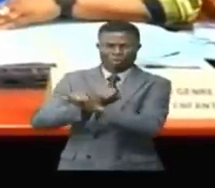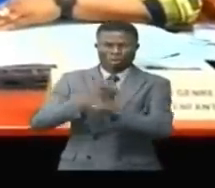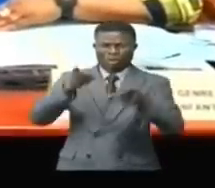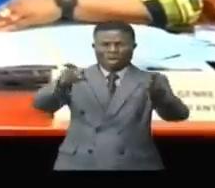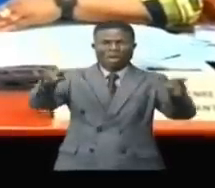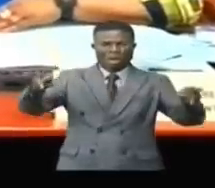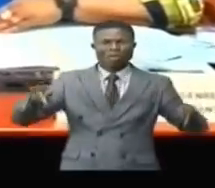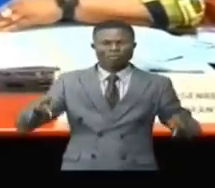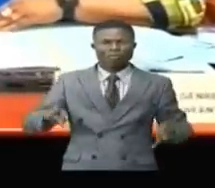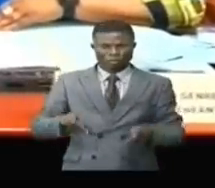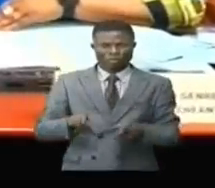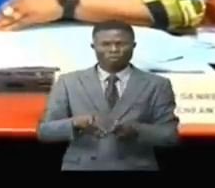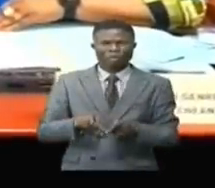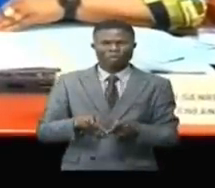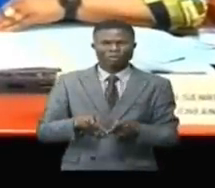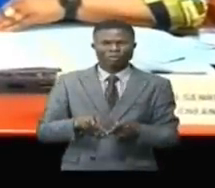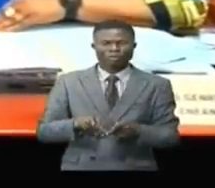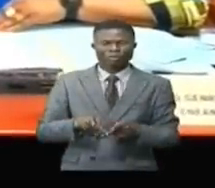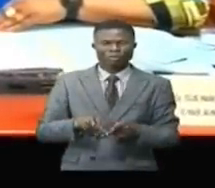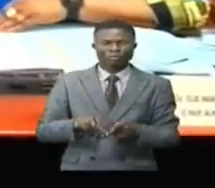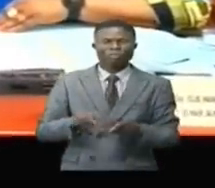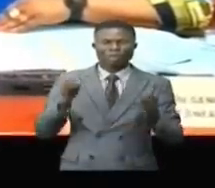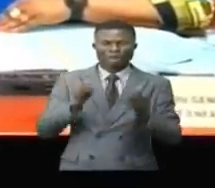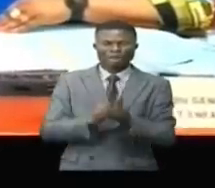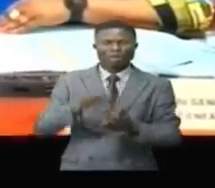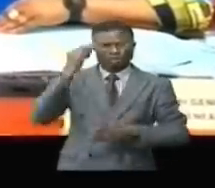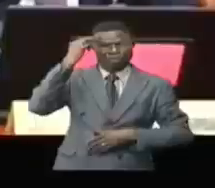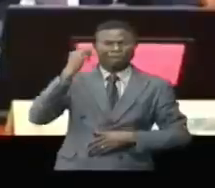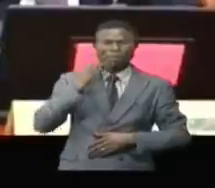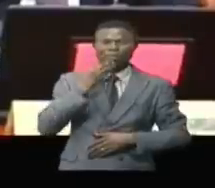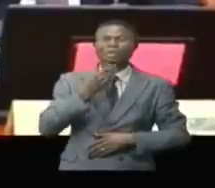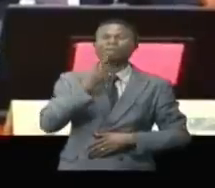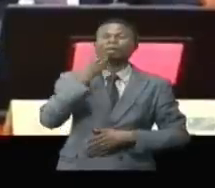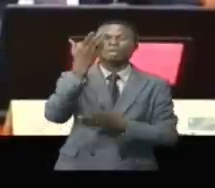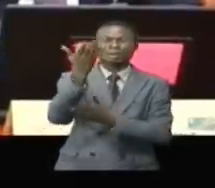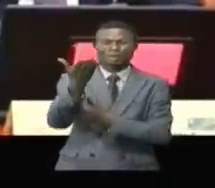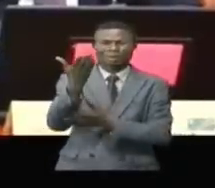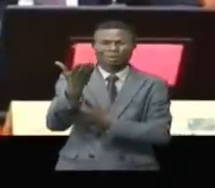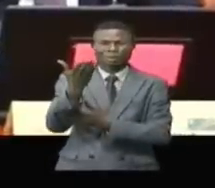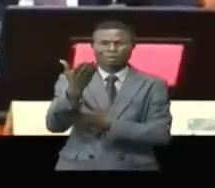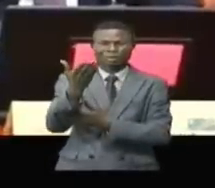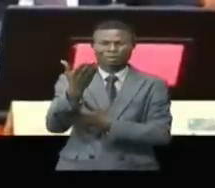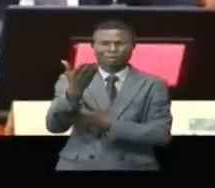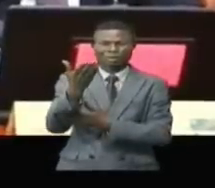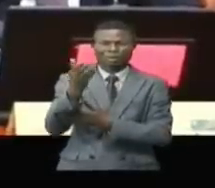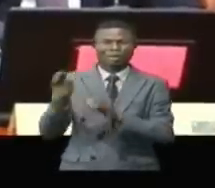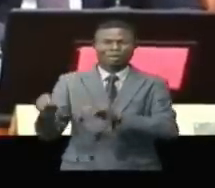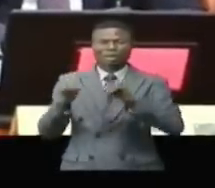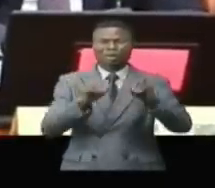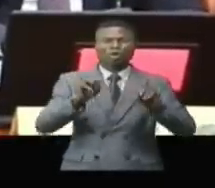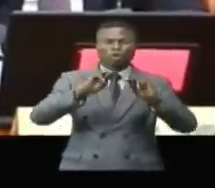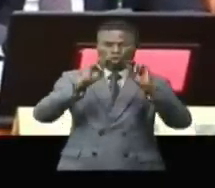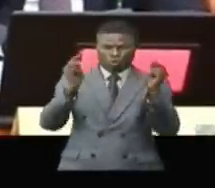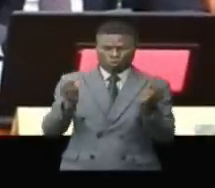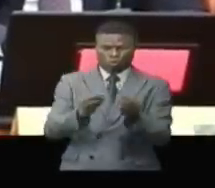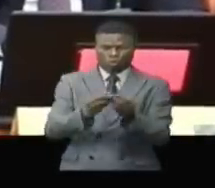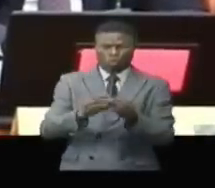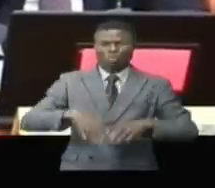l'environnement. Il a enfin recommandé la mise sur pied d'une commission mixte ad